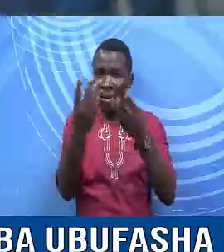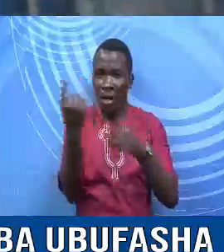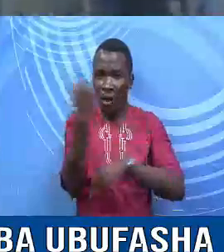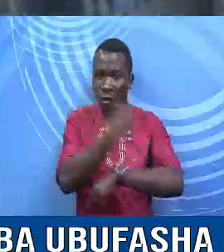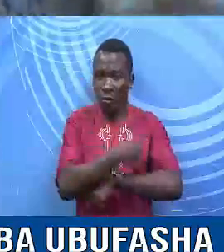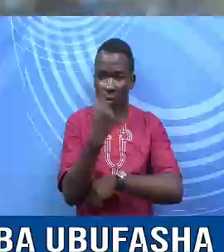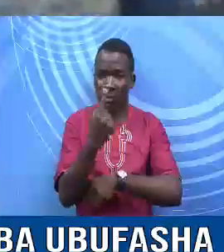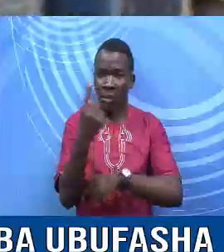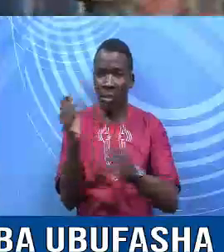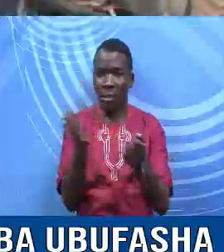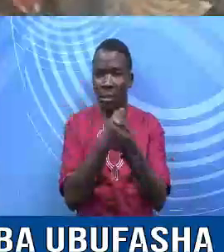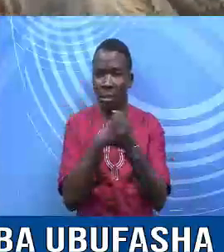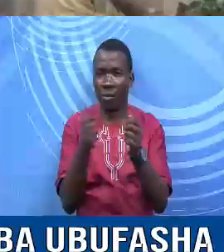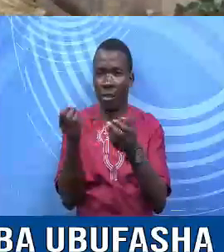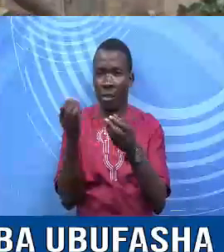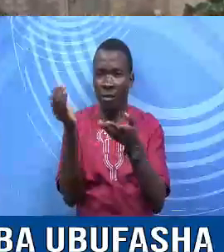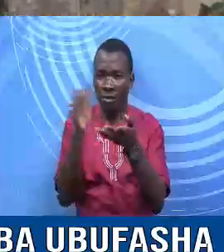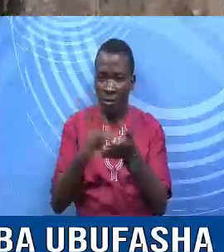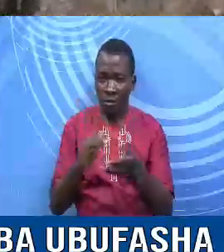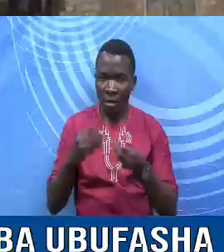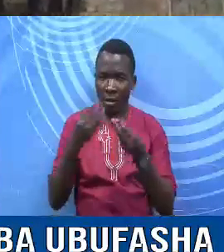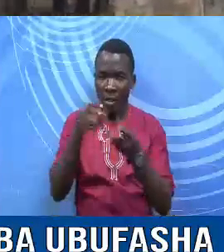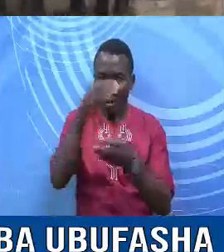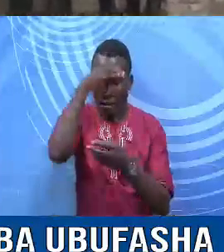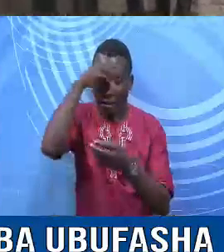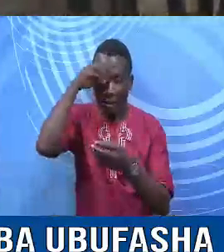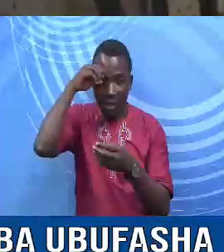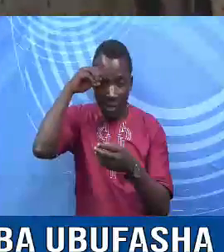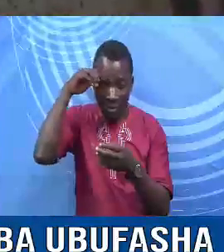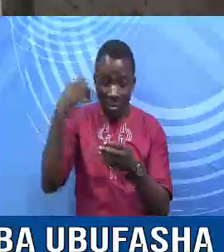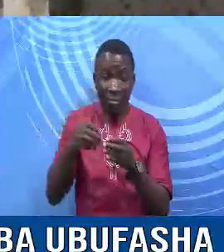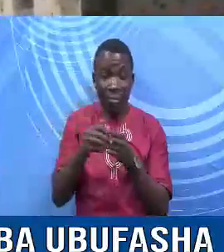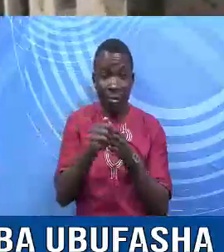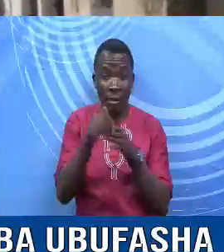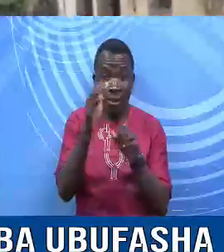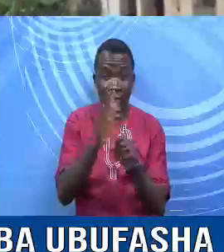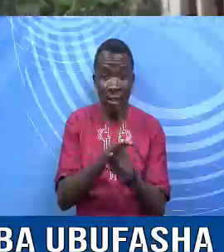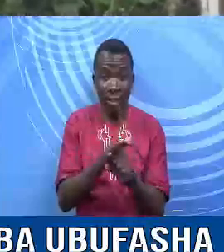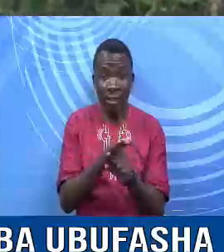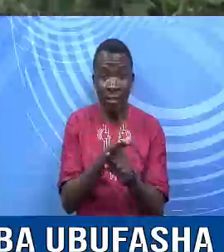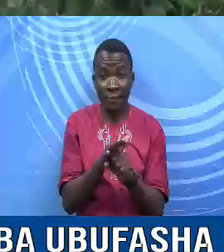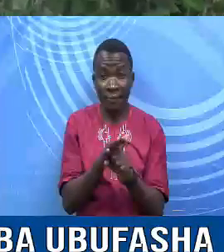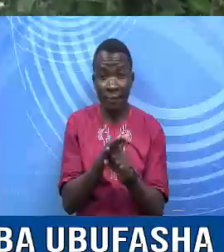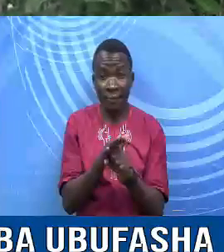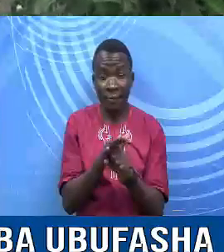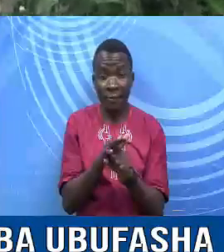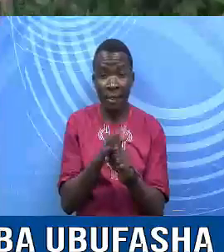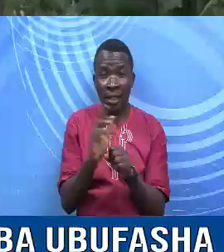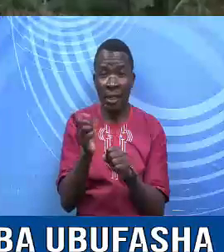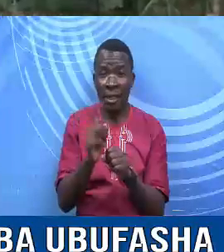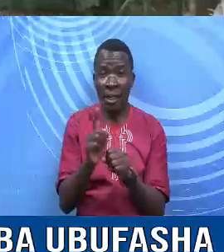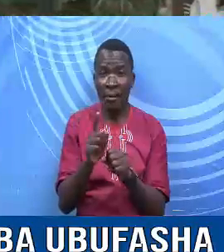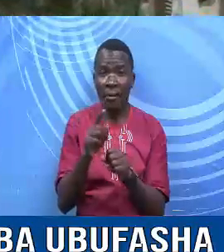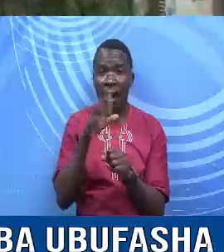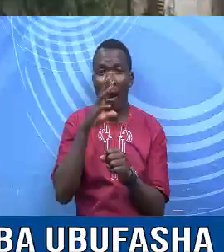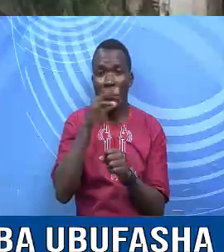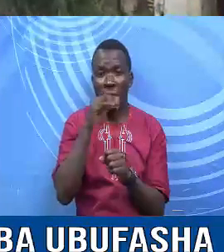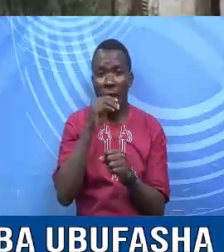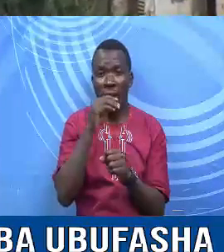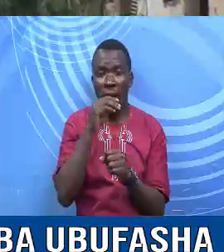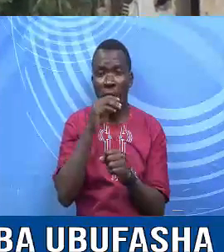busubire kukibona rero biba bigoye ubuyobozi cyane iyo bakoze ngo mwinde ntabwo wajya gupapira ngo uhambire